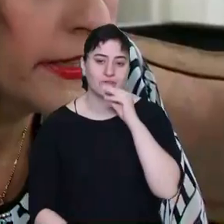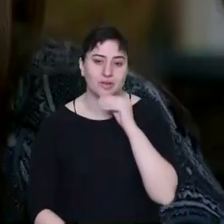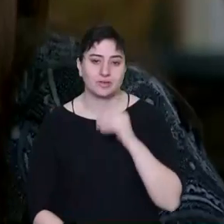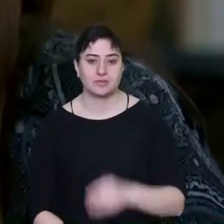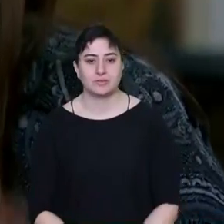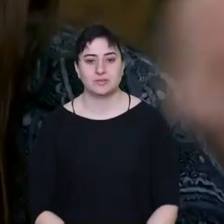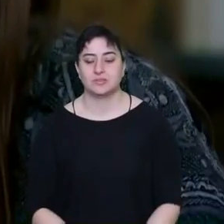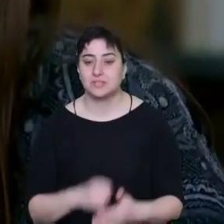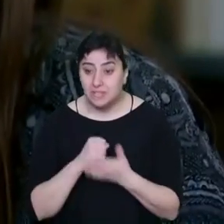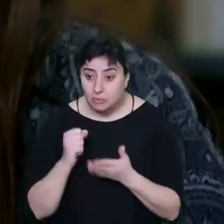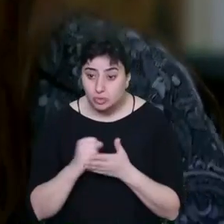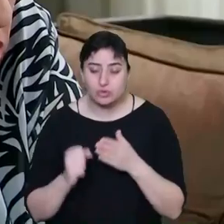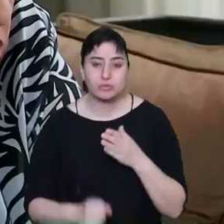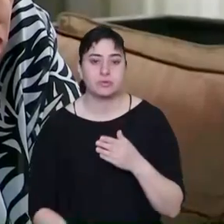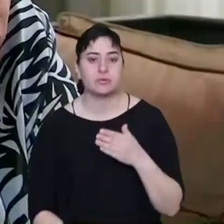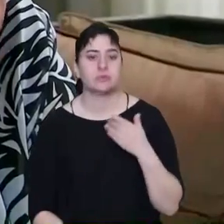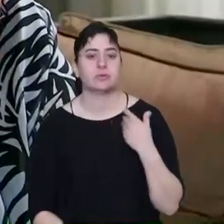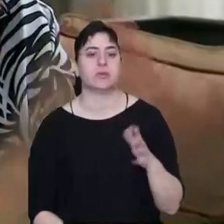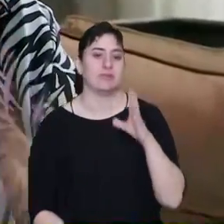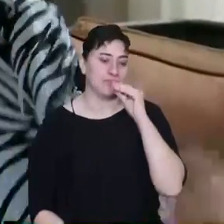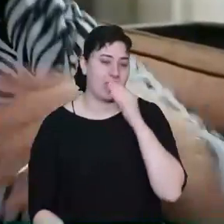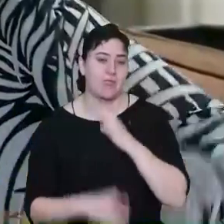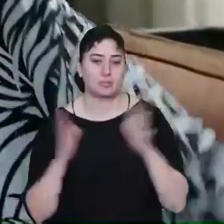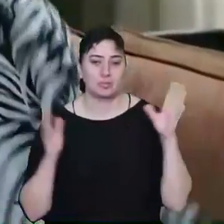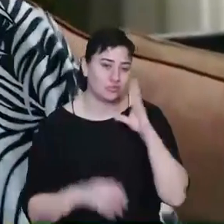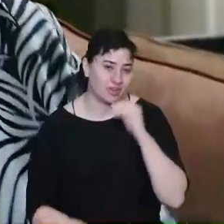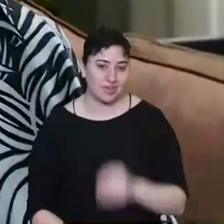Fener! Ya Trabzon! En büyük Fener!